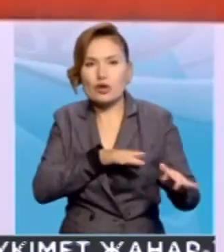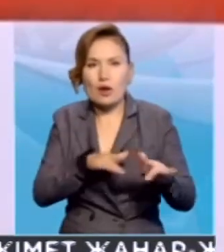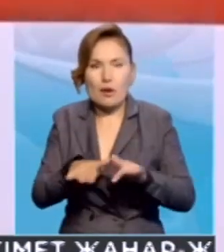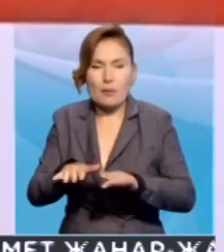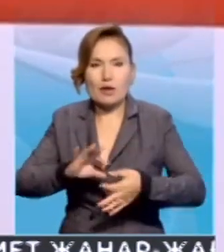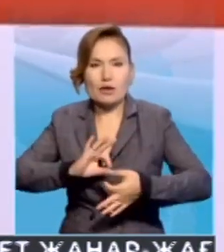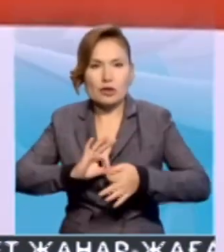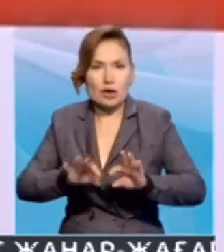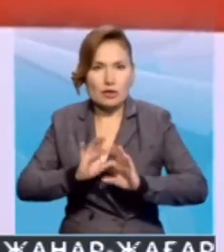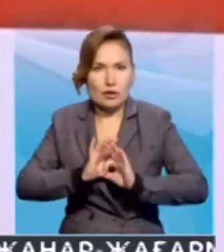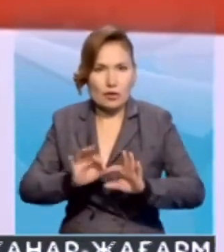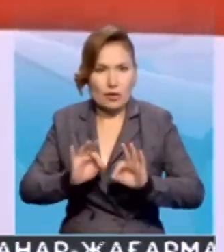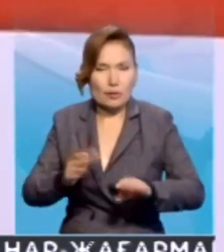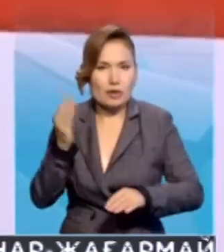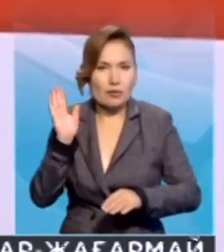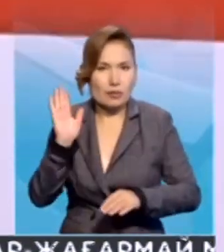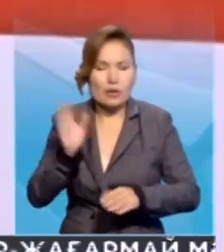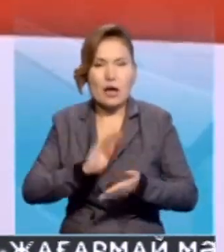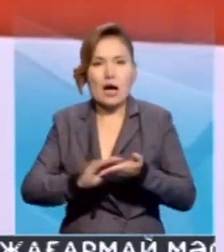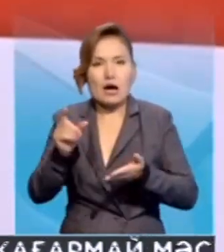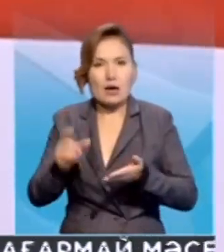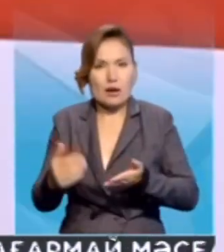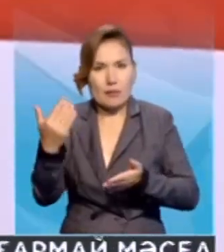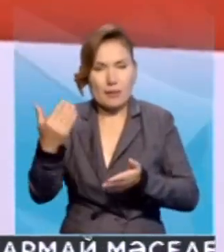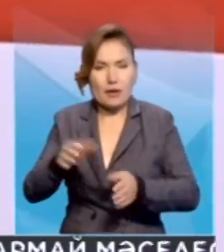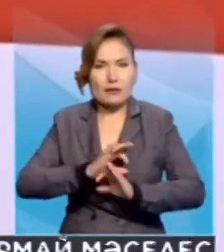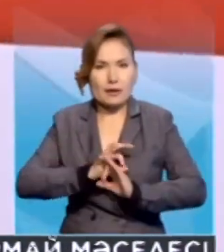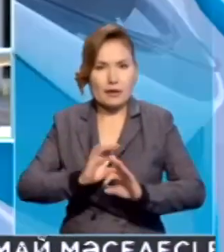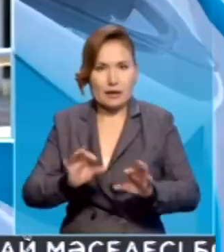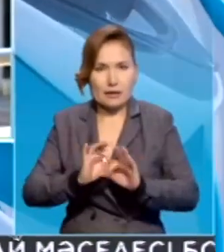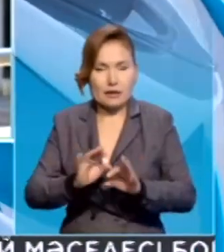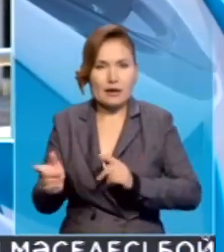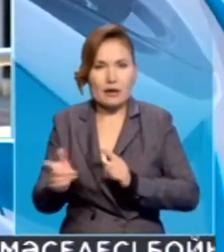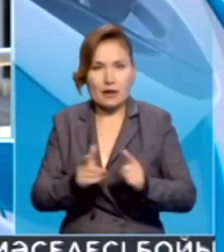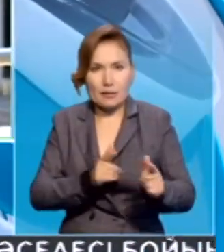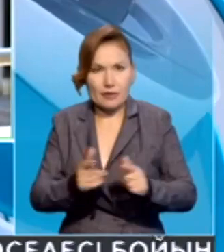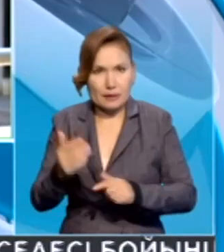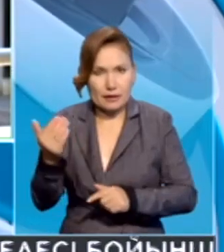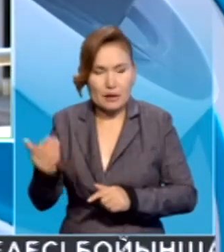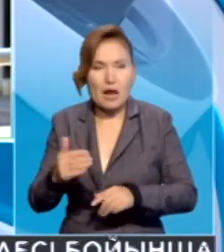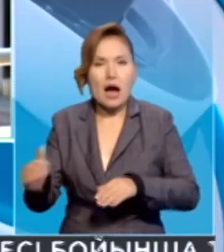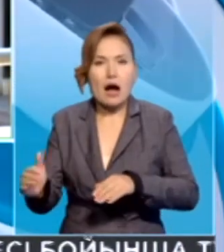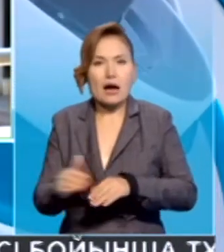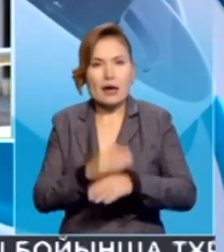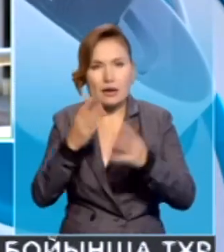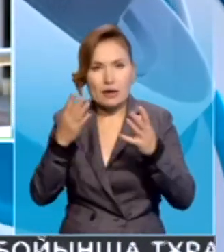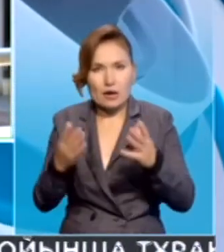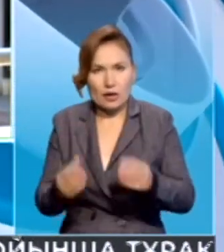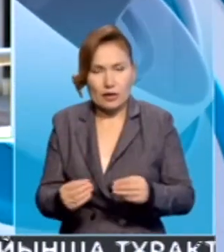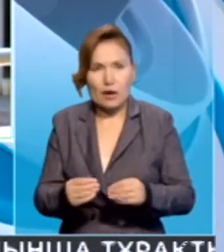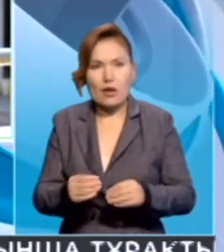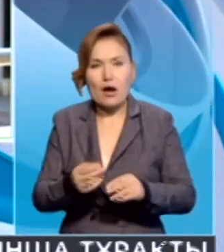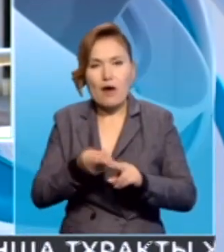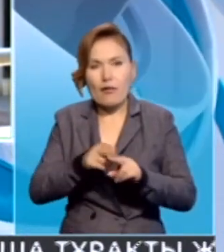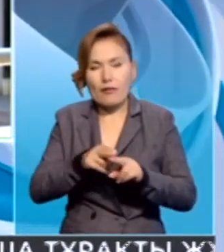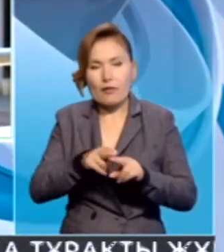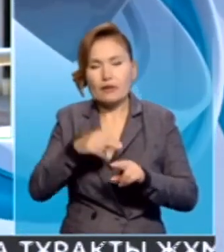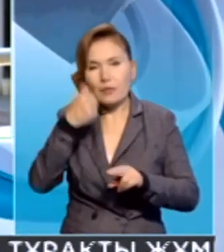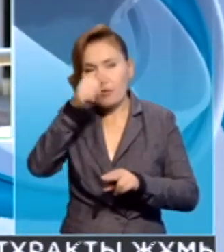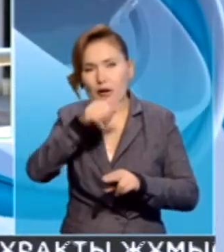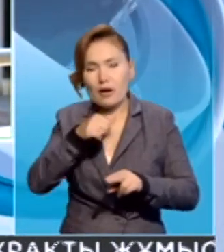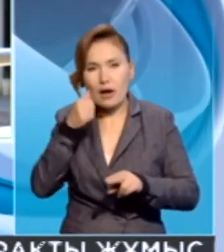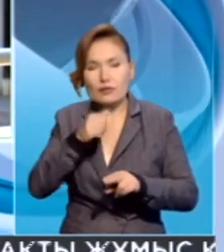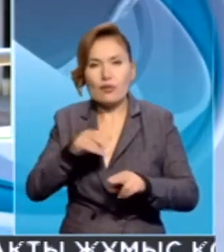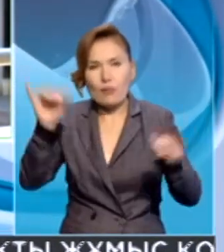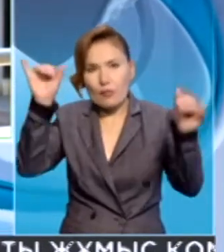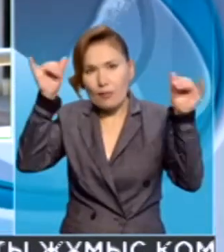жатқаны қаралды. Толығырақ жиынға қатысқан тілшіміз айтсын. Қайырлы күн, Досжан. Биыл былтырғыдай мал азығының тапшылығы болмай ма?